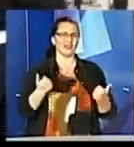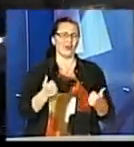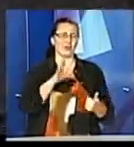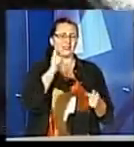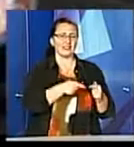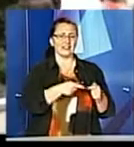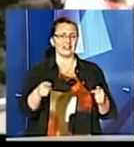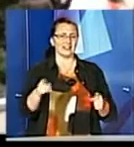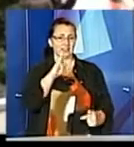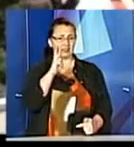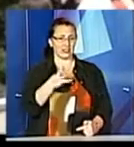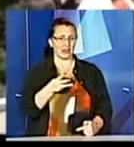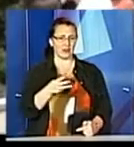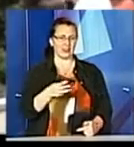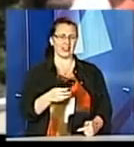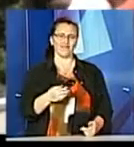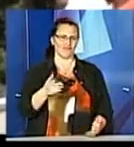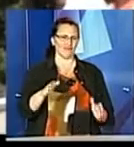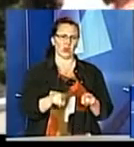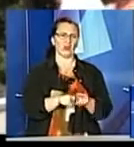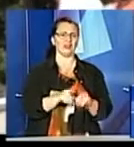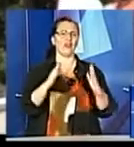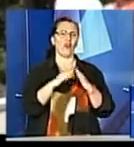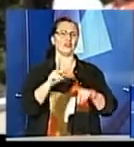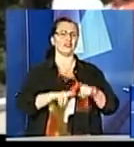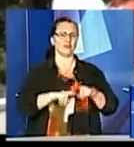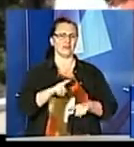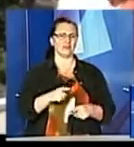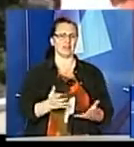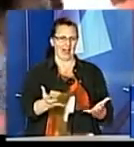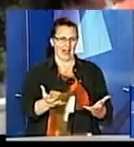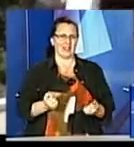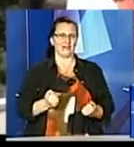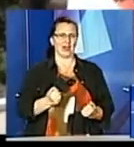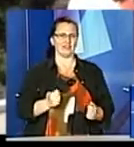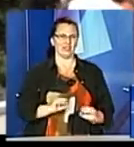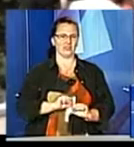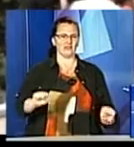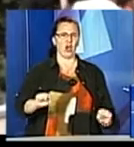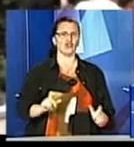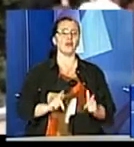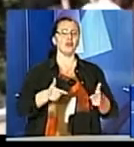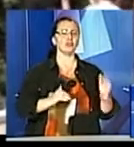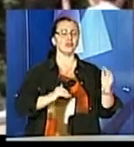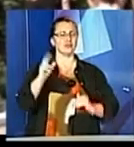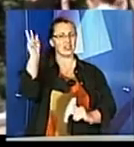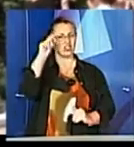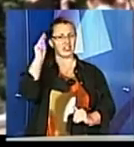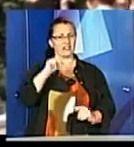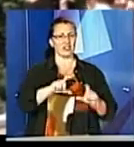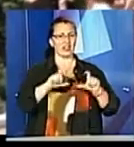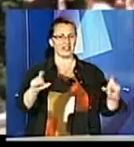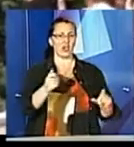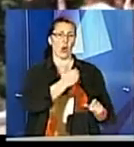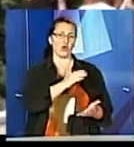справжнім домом. Набрався відважності для того, щоб поступити в вищий навчальний заклад.